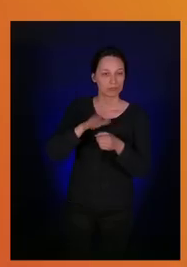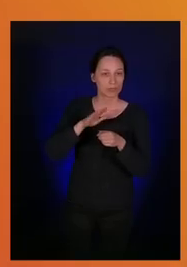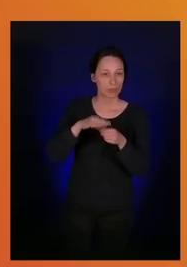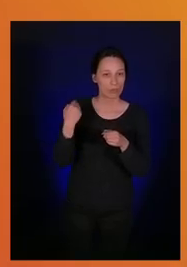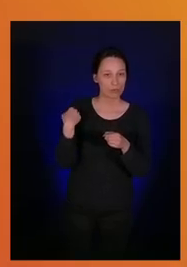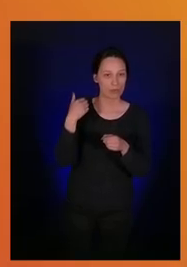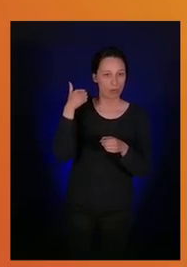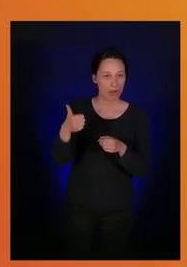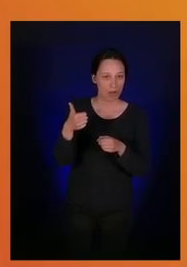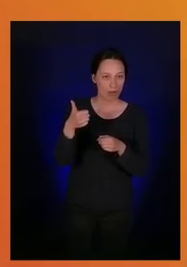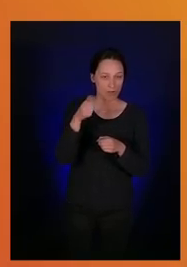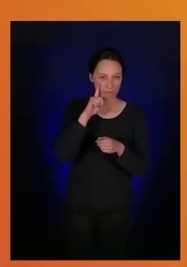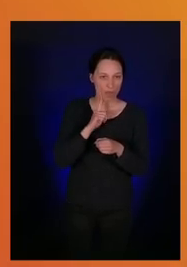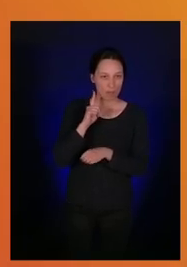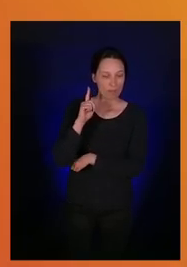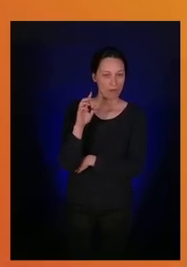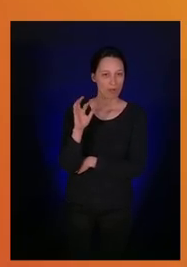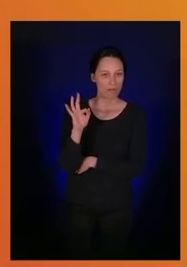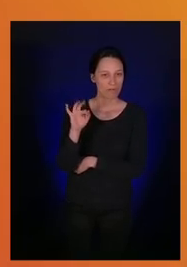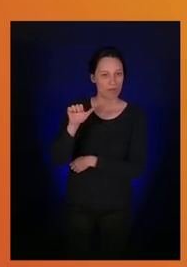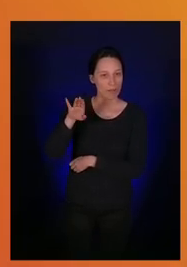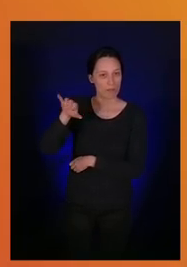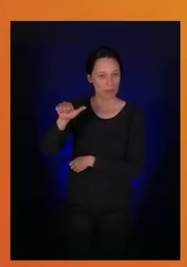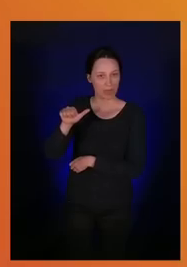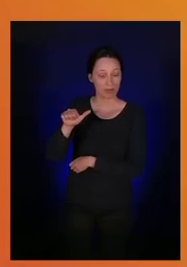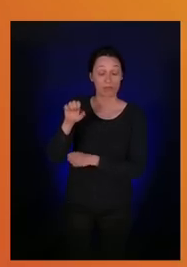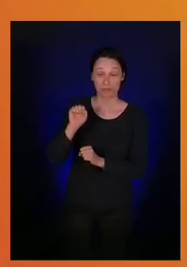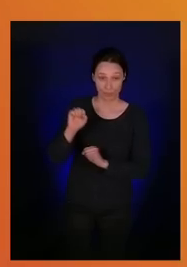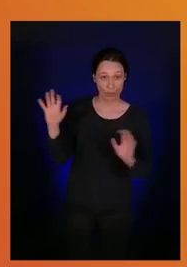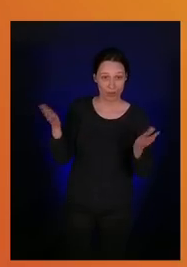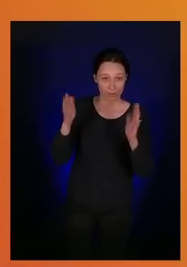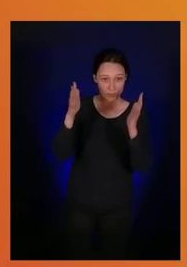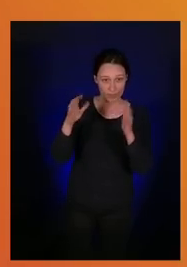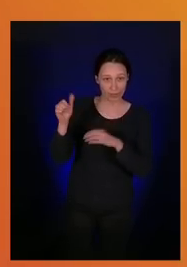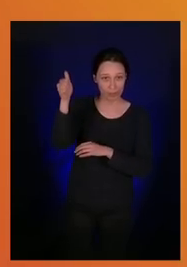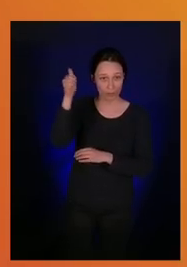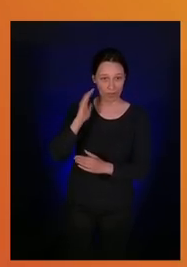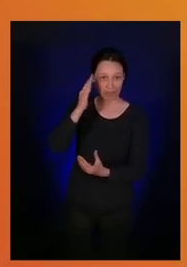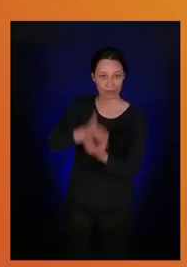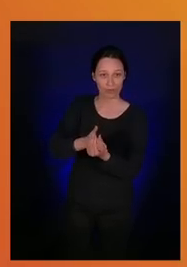Samia. Au micro numéro 1, merci, on peut l'applaudir, c'est la première intervenante de l'après-midi.